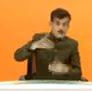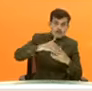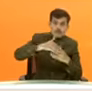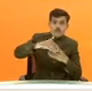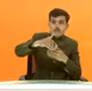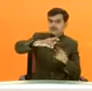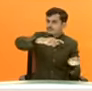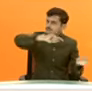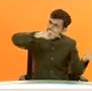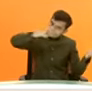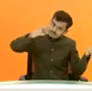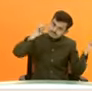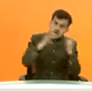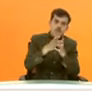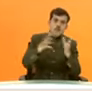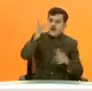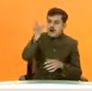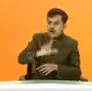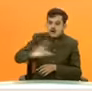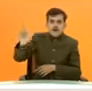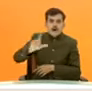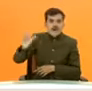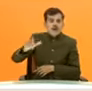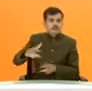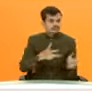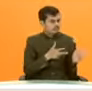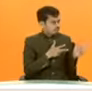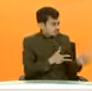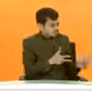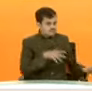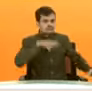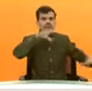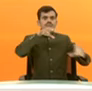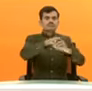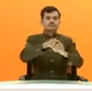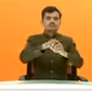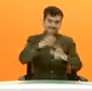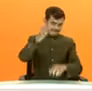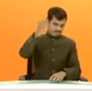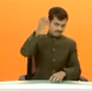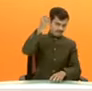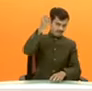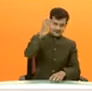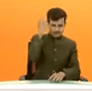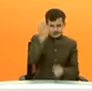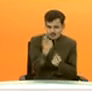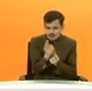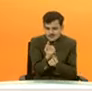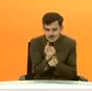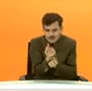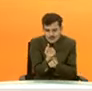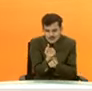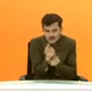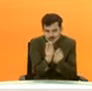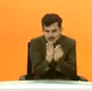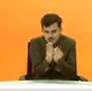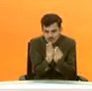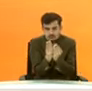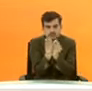चलकर लाखों सेनानियों के लिए मशाल बन गई। अभी 26 अप्रैल को हमने